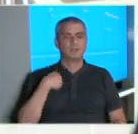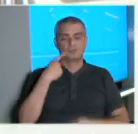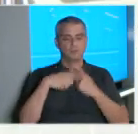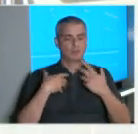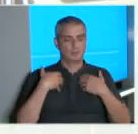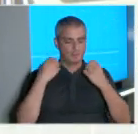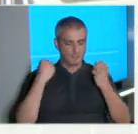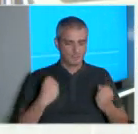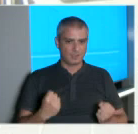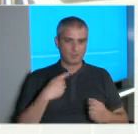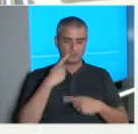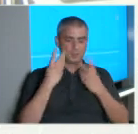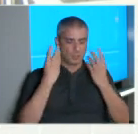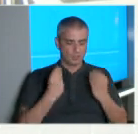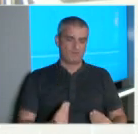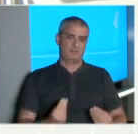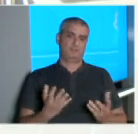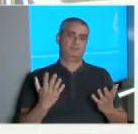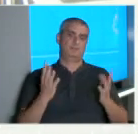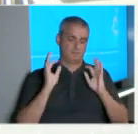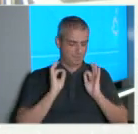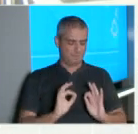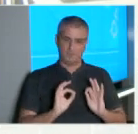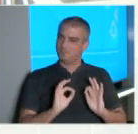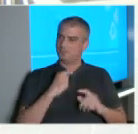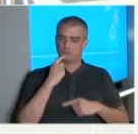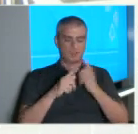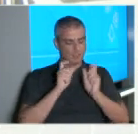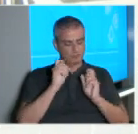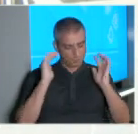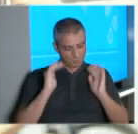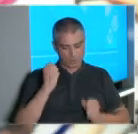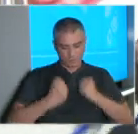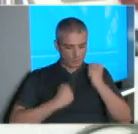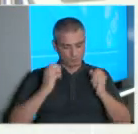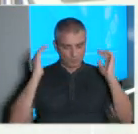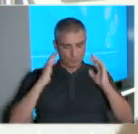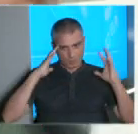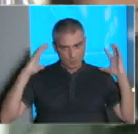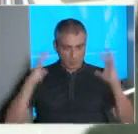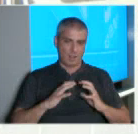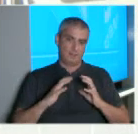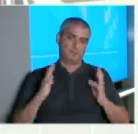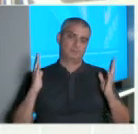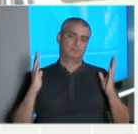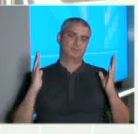שנה בריאה, שנה טובה, באמת, שאנשים פחות ירוצו, פחות ייכנסו